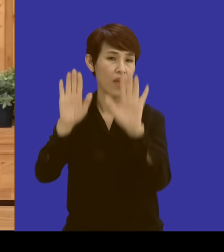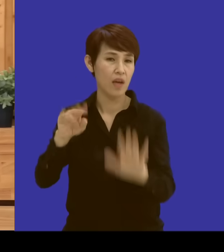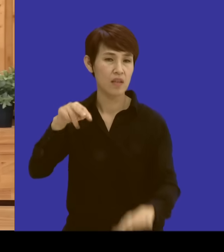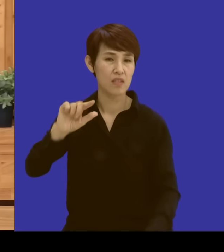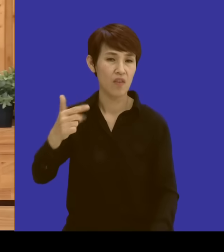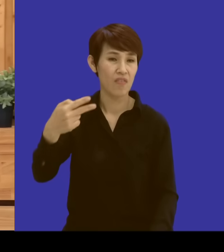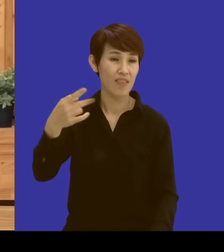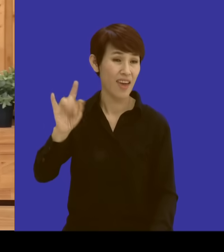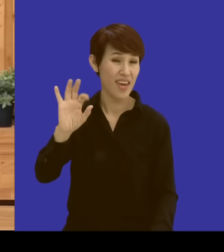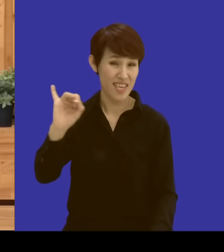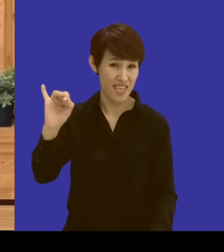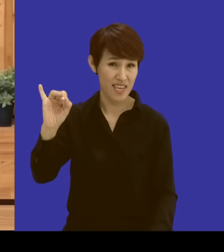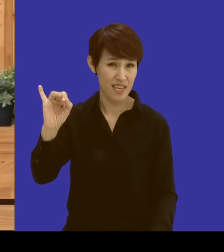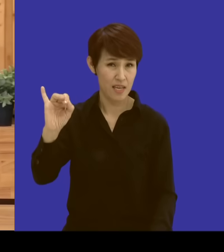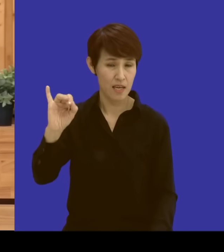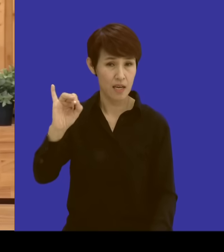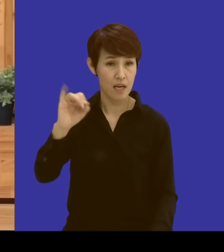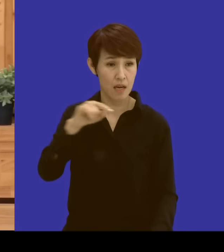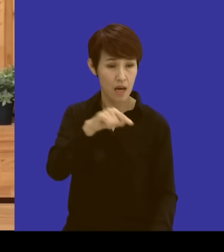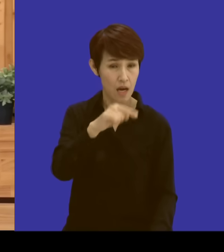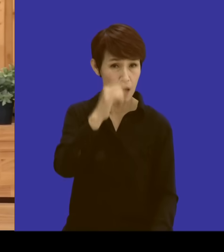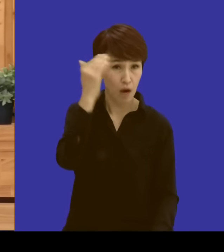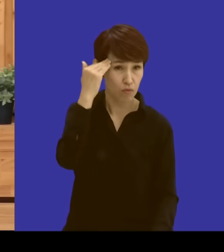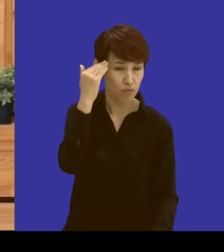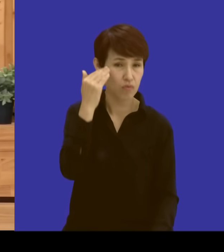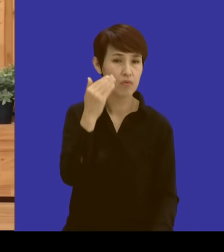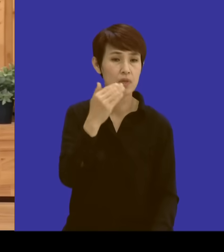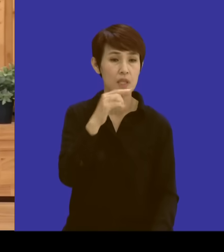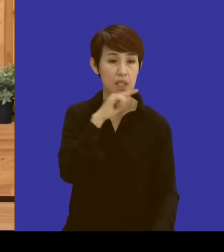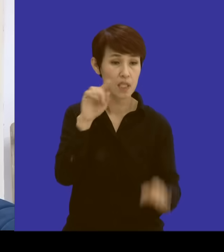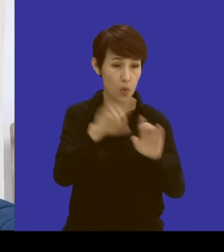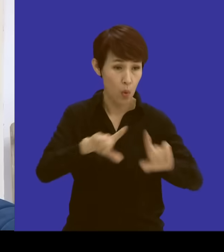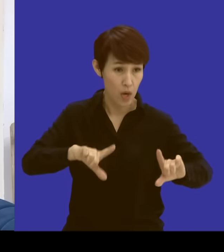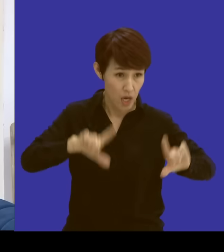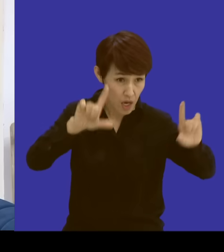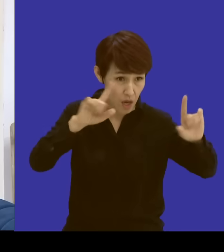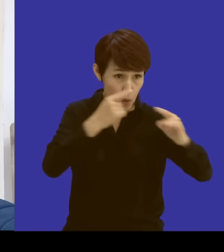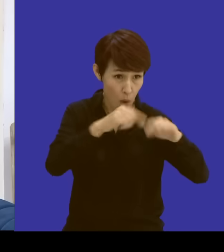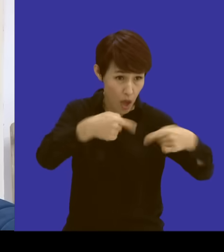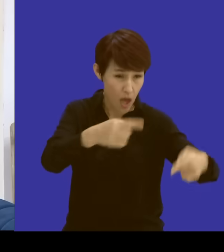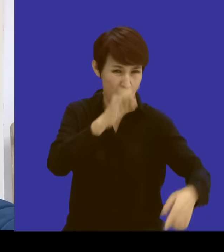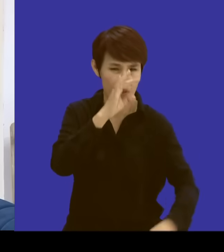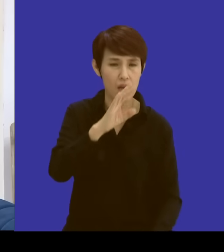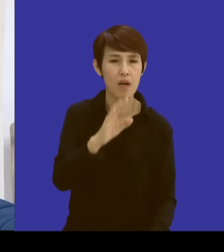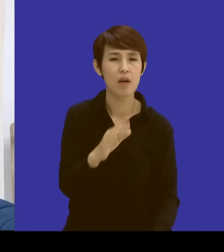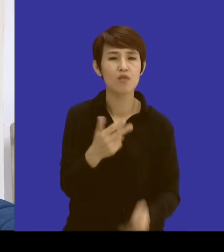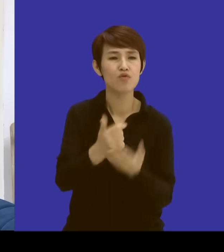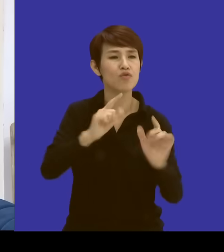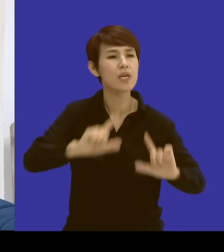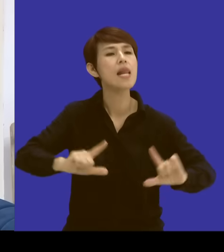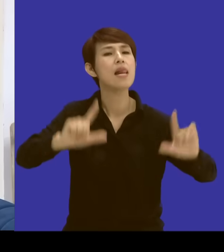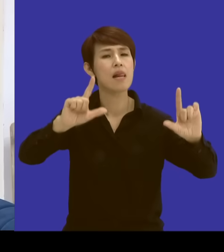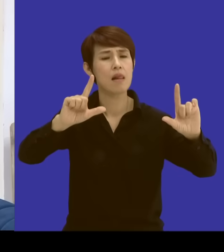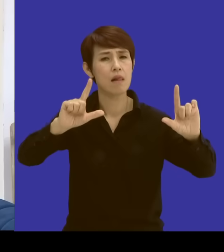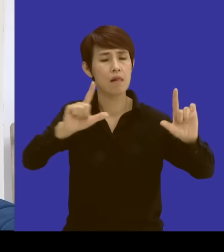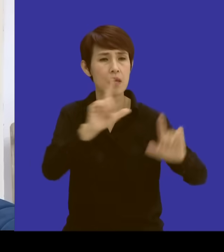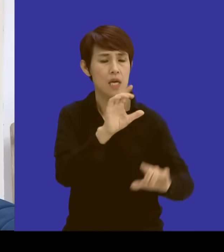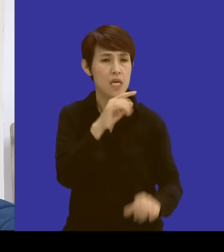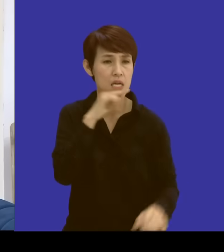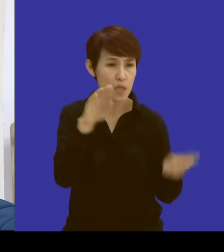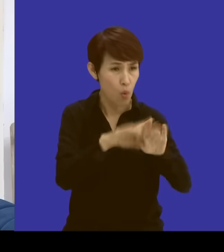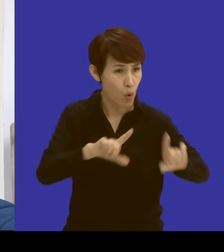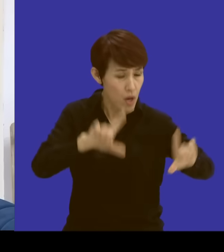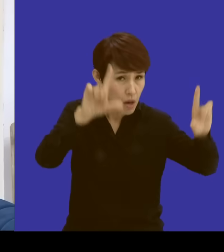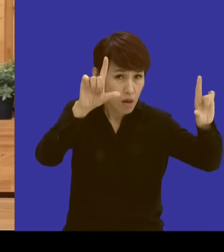그죠? 일요일은. 네네. 근데 우리는 일요일에 교회 가면 안 돼요. 주일에 가야 돼요. 일요일이라는 단어를 못 써요, 우리 크리스천들. 그럼 일요일에 교회 가는 건